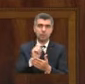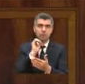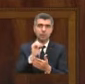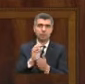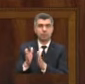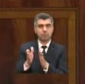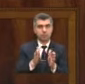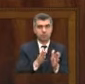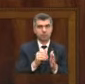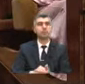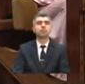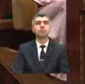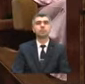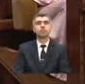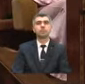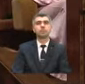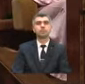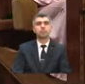لجميع، شكرا للسيدة النائبة.